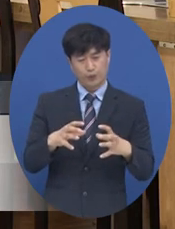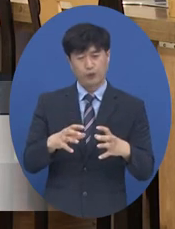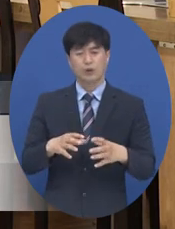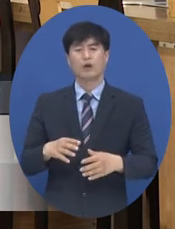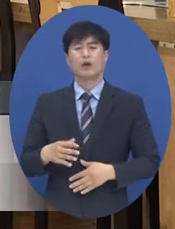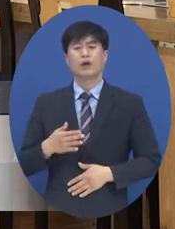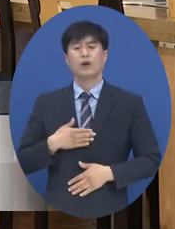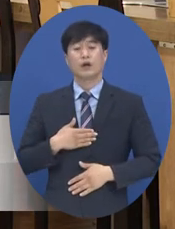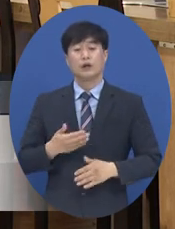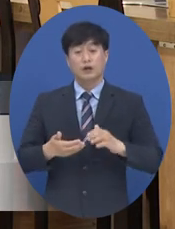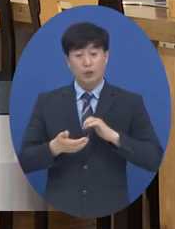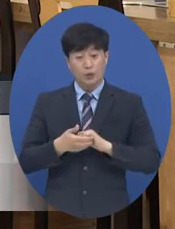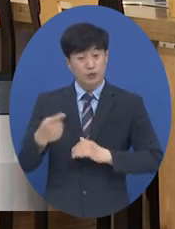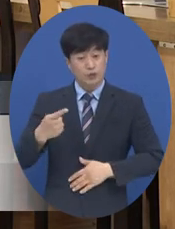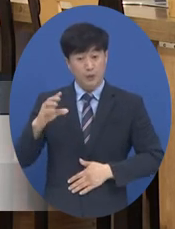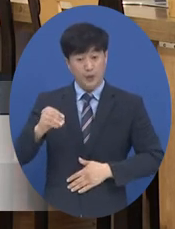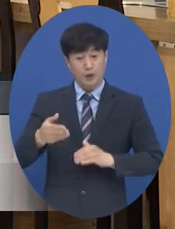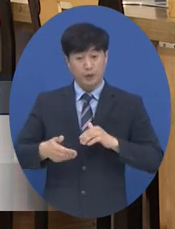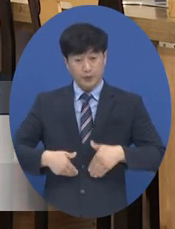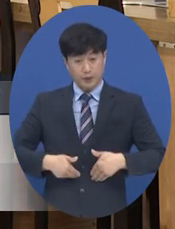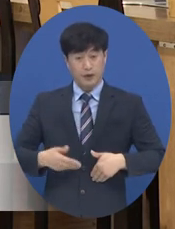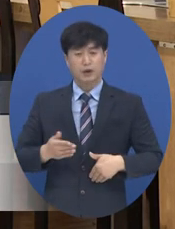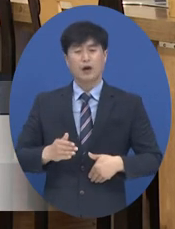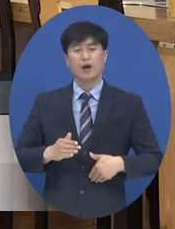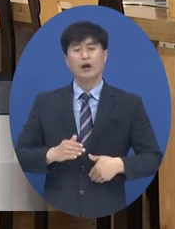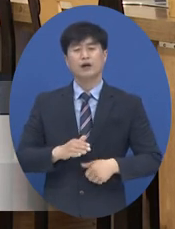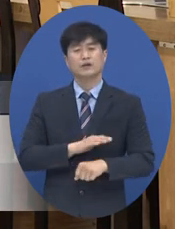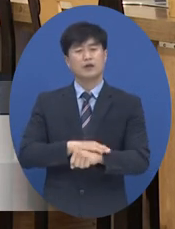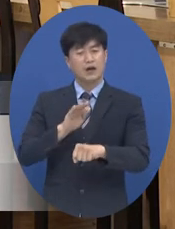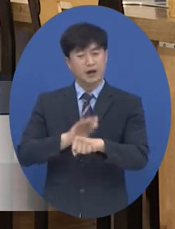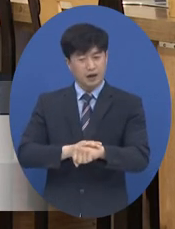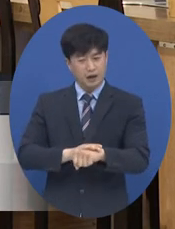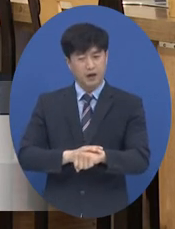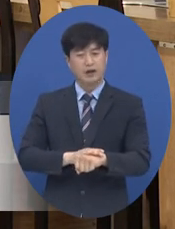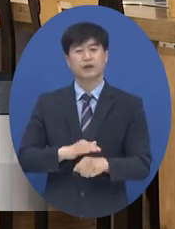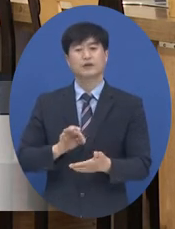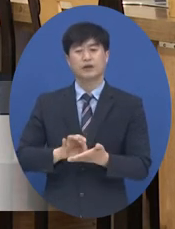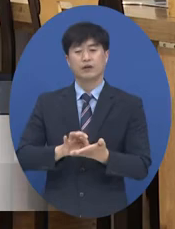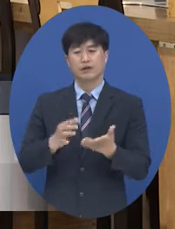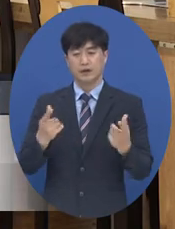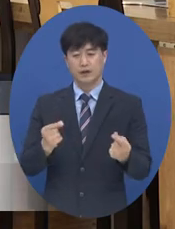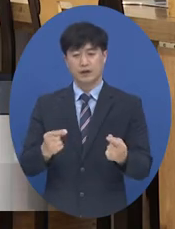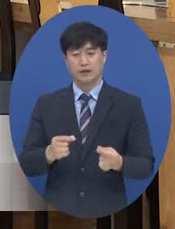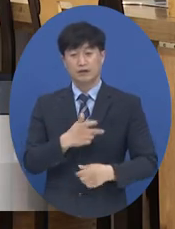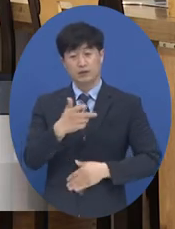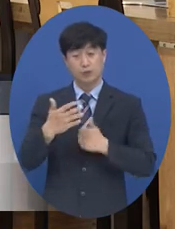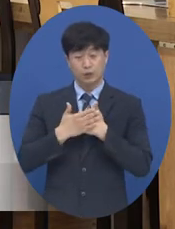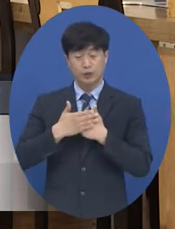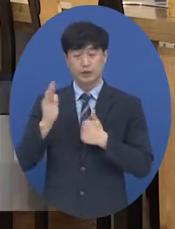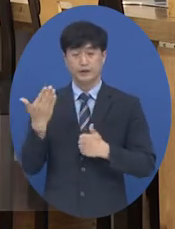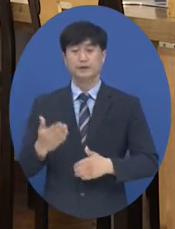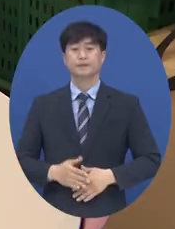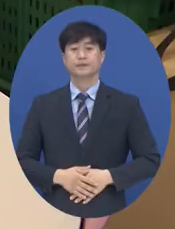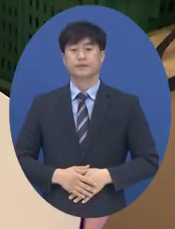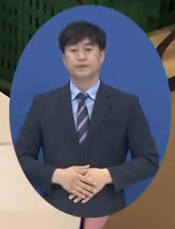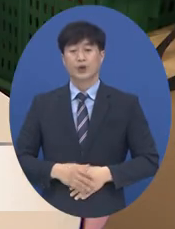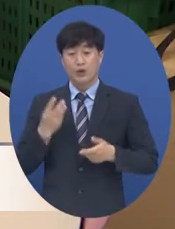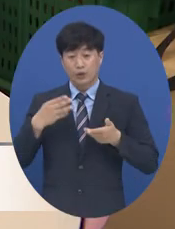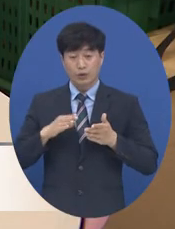정도지, 저는 딱 1천만 원딱 필요했을 때 정말 적재적소에 좀잘 사용했던 것 같습니다. 저한테는 큰 도움